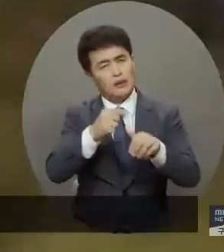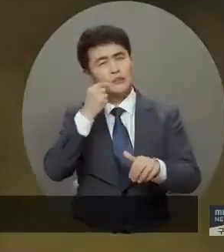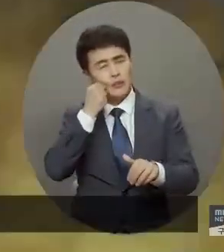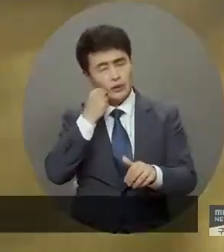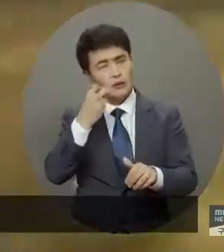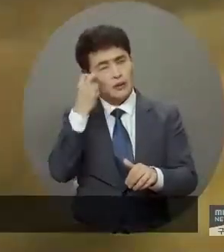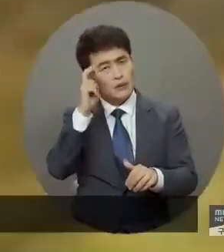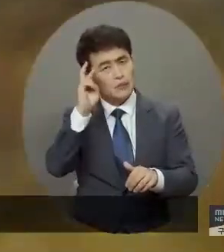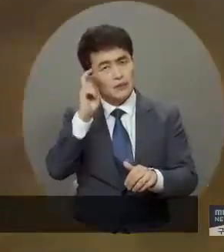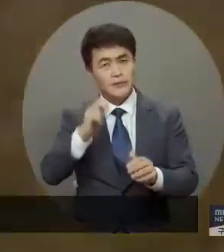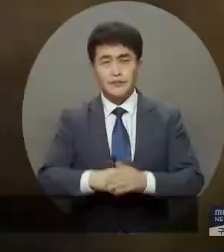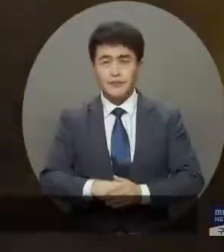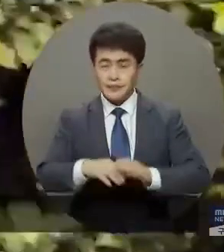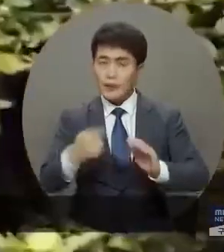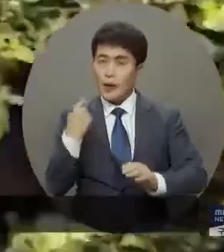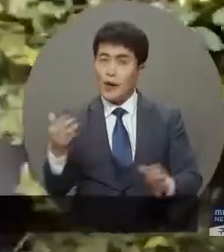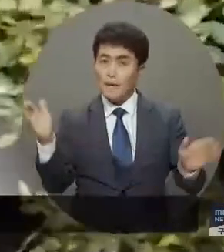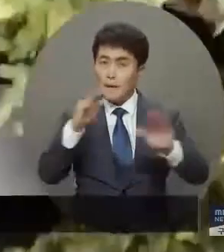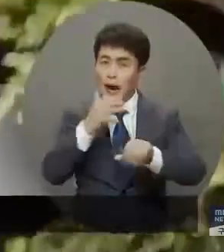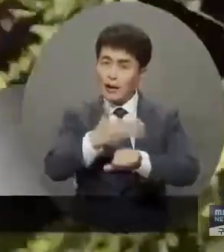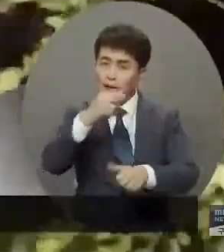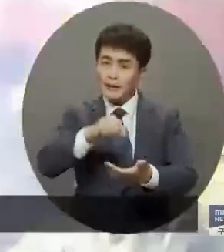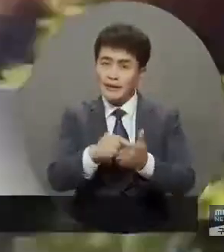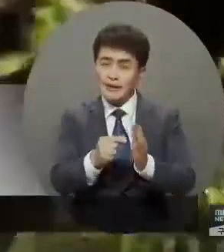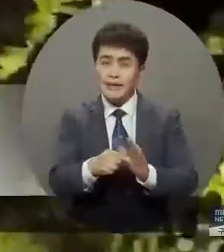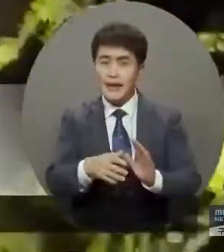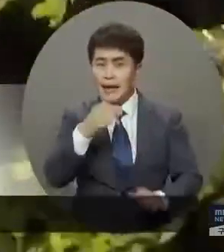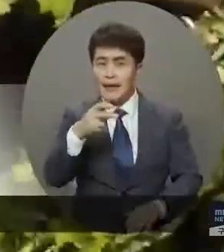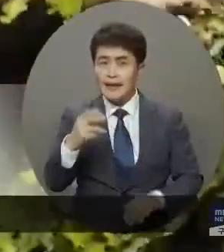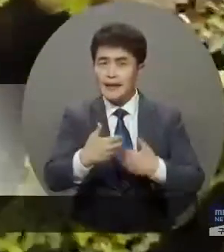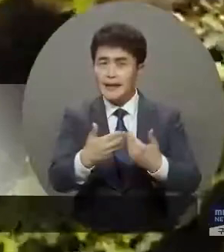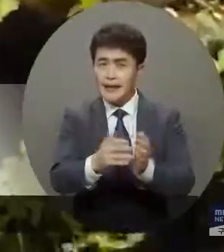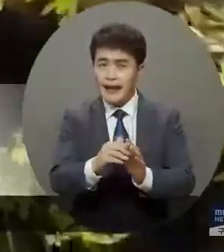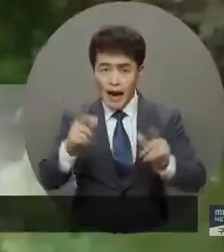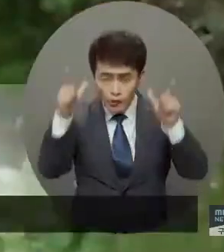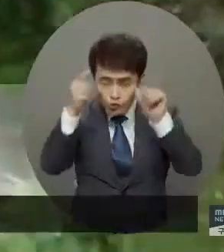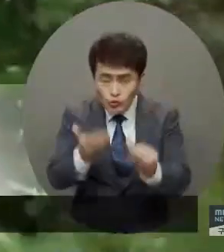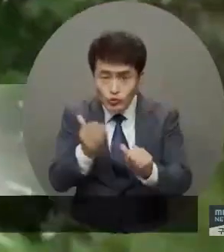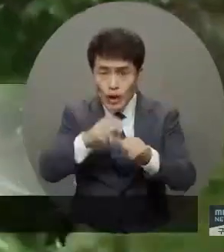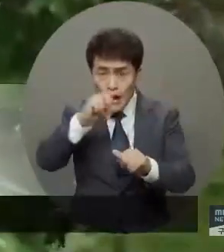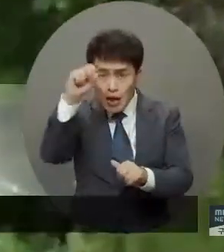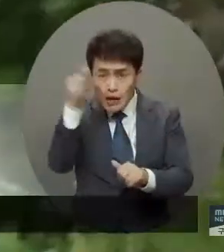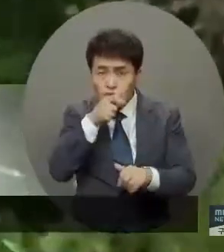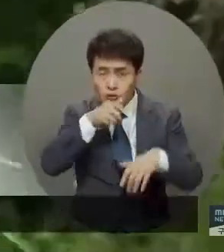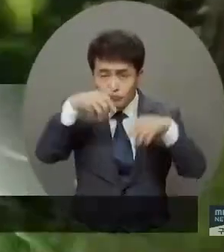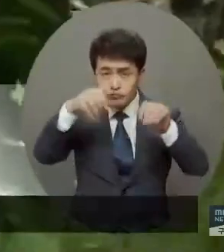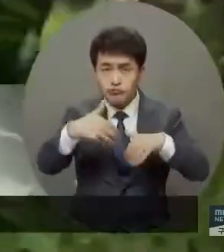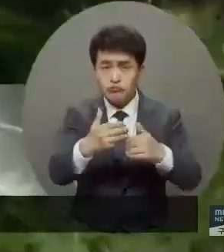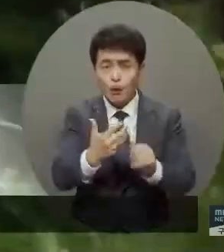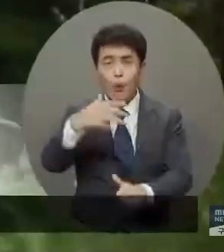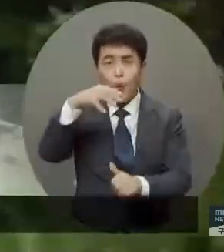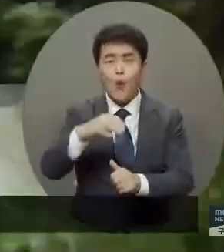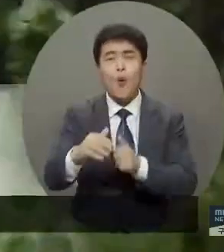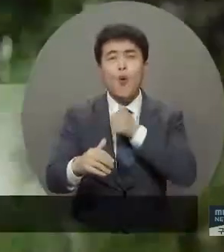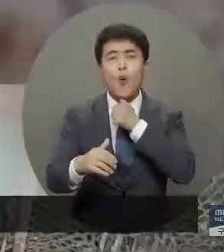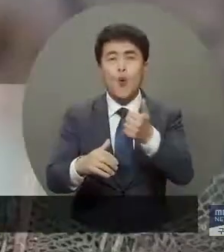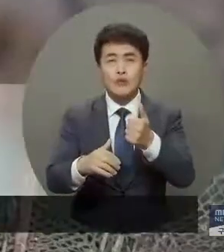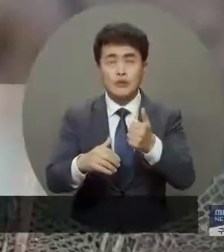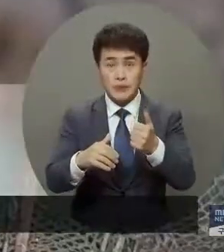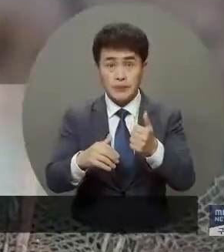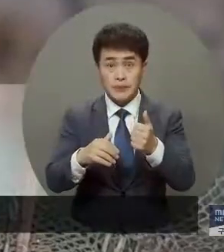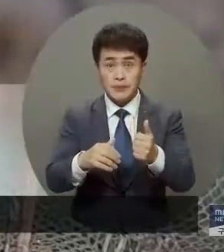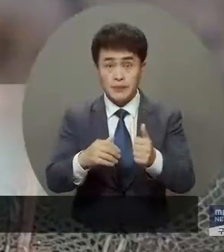조사 중입니다. 어젯밤 8시쯤 익산시 황등면의 한 축사에선 갑작스런 폭우로 고립된 50대 남성이